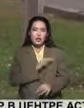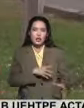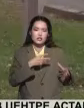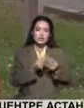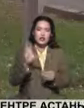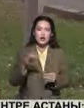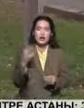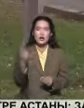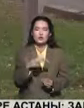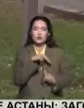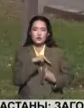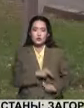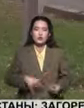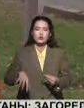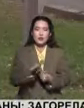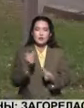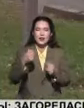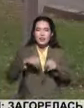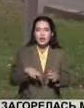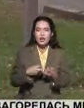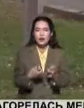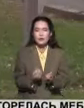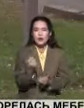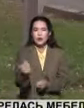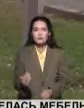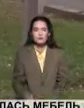социальной службой для улучшения условий и решения проблем этих людей.